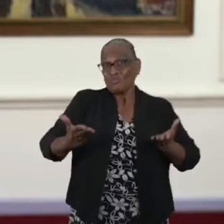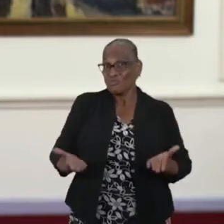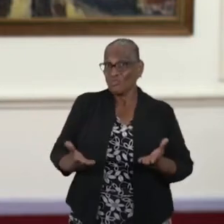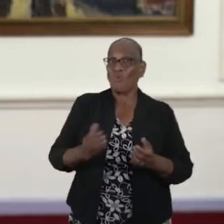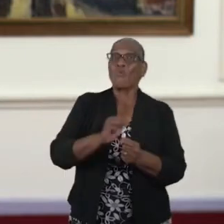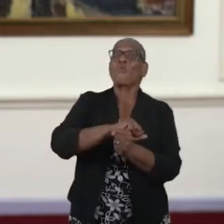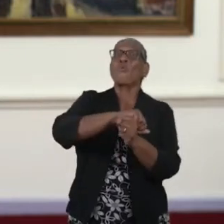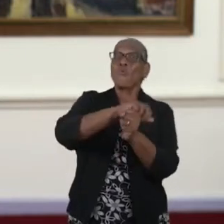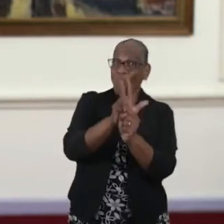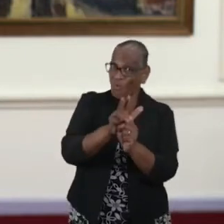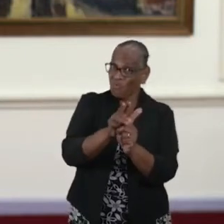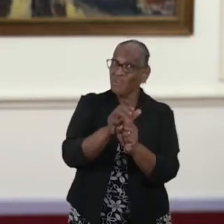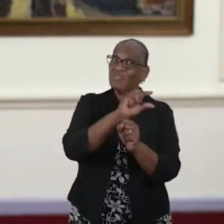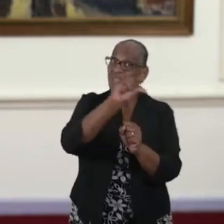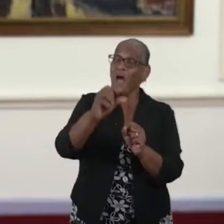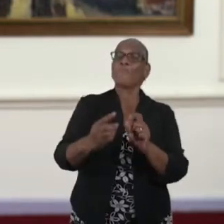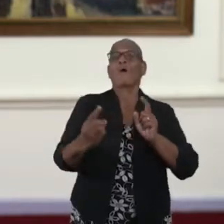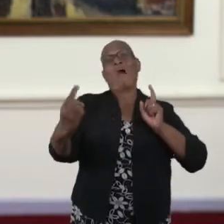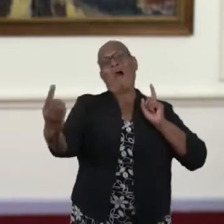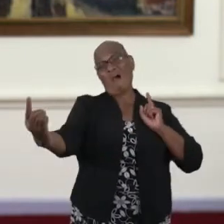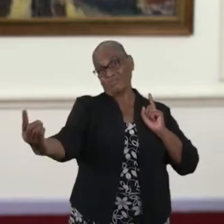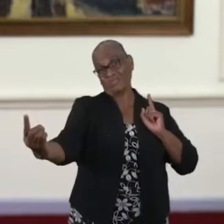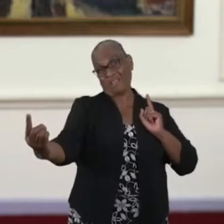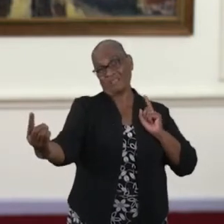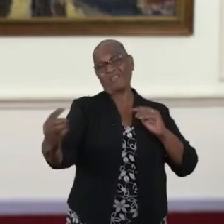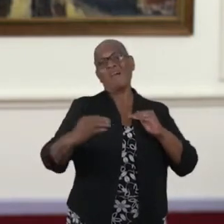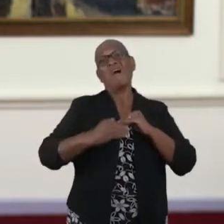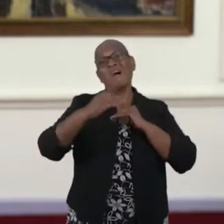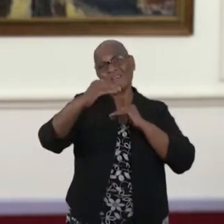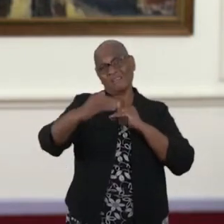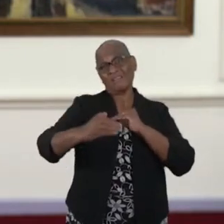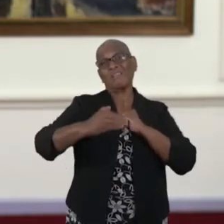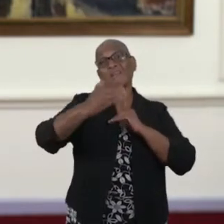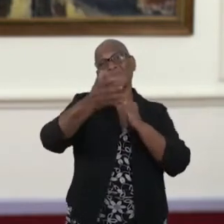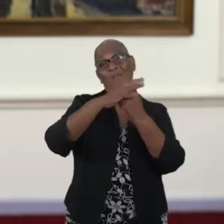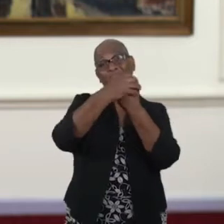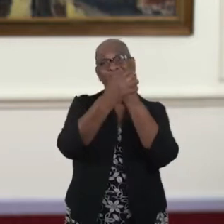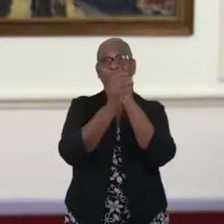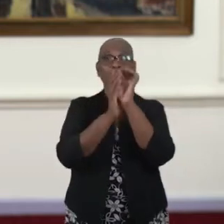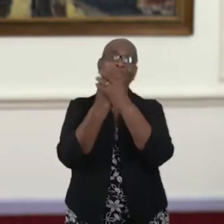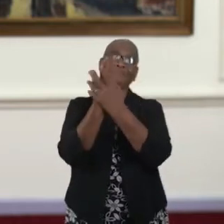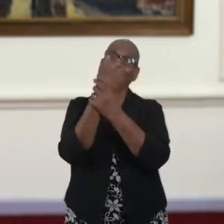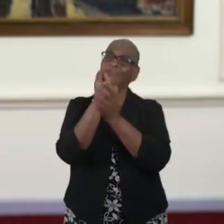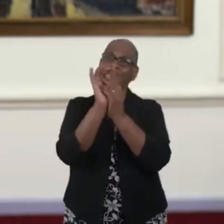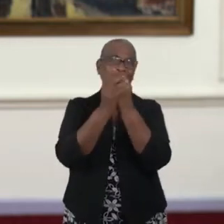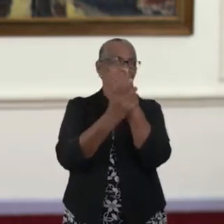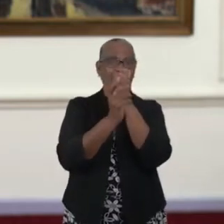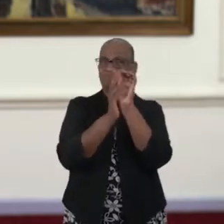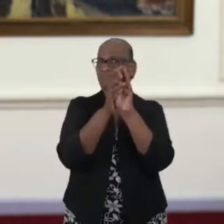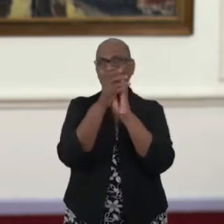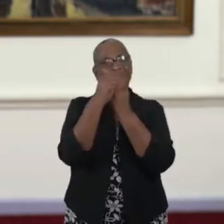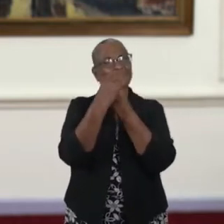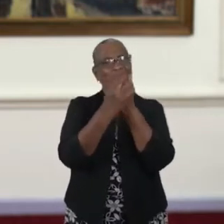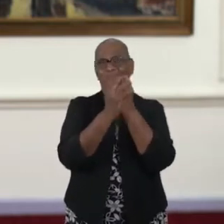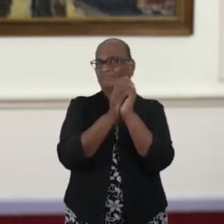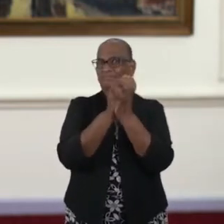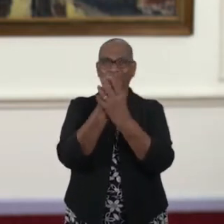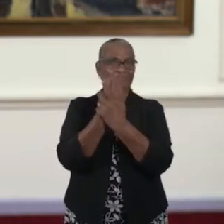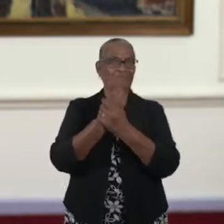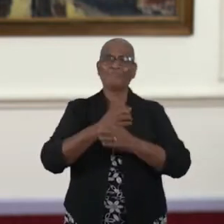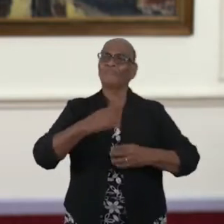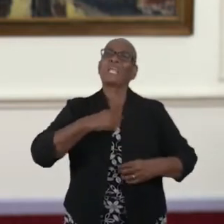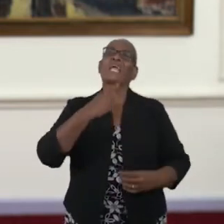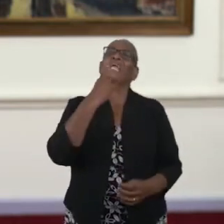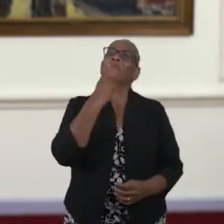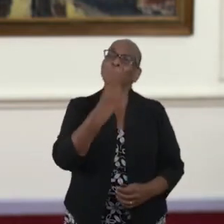zogeheten COVID-afstand. Het regelmatig desinfecteren van de handen.